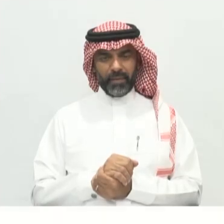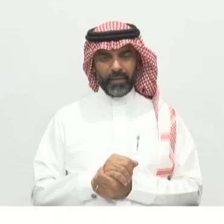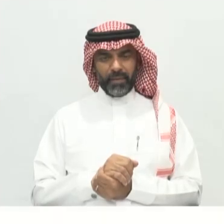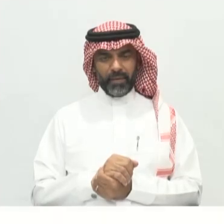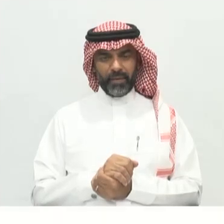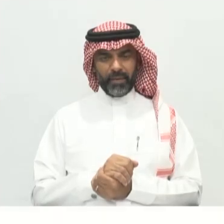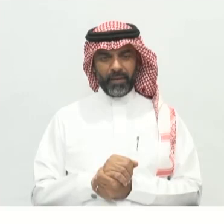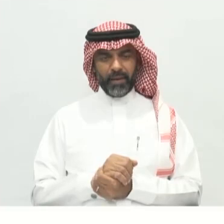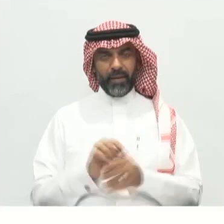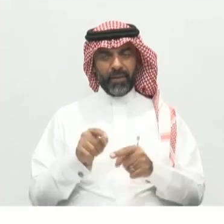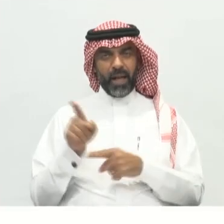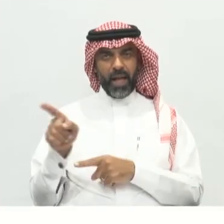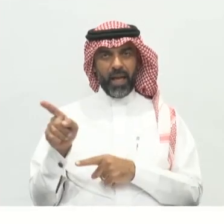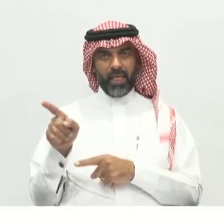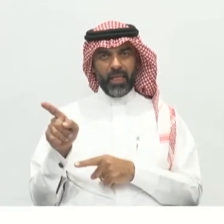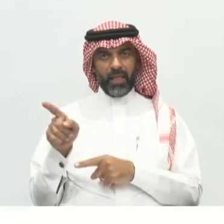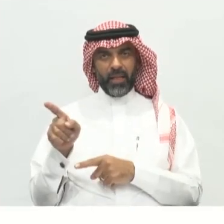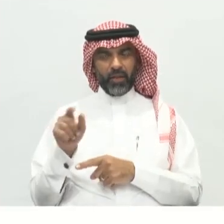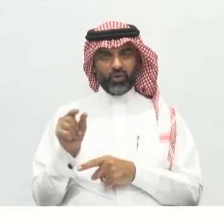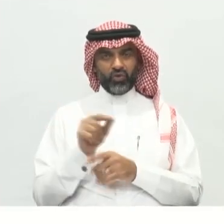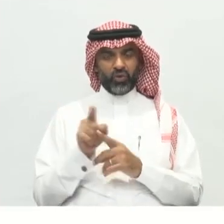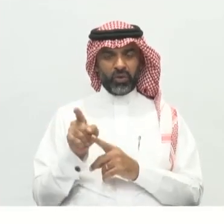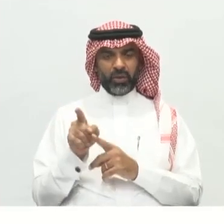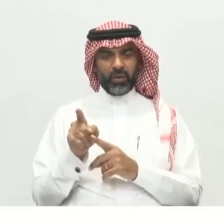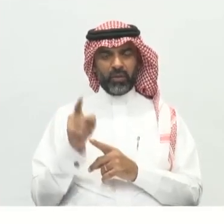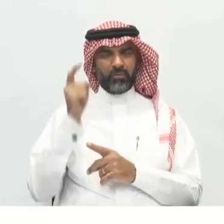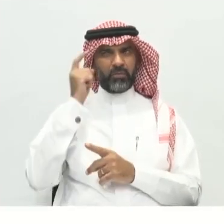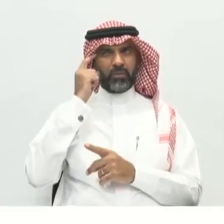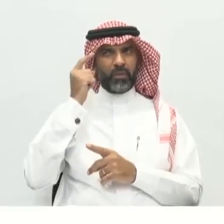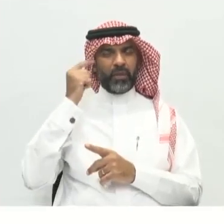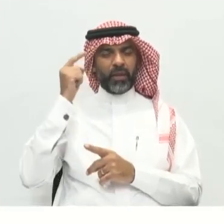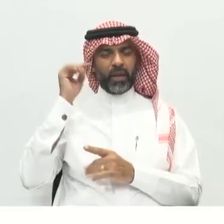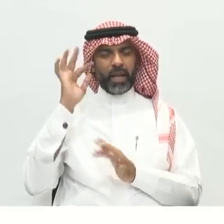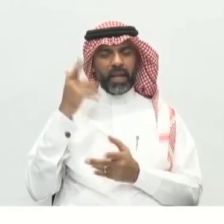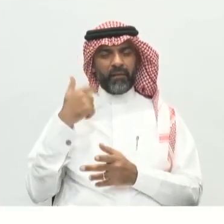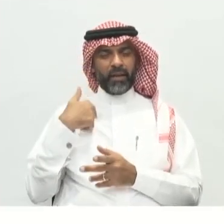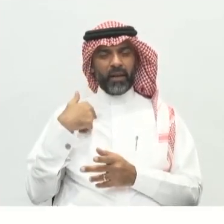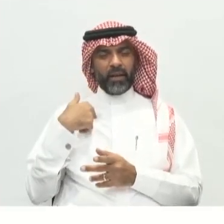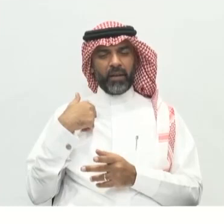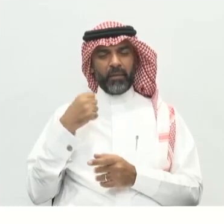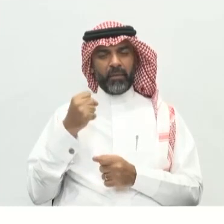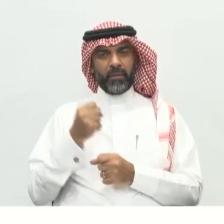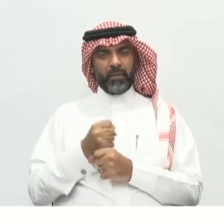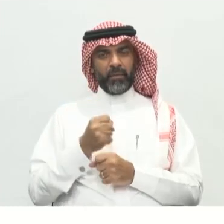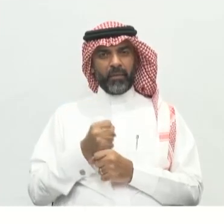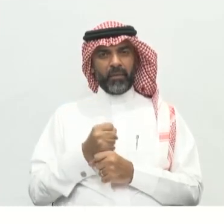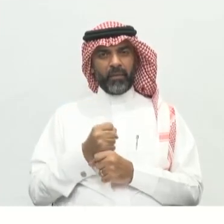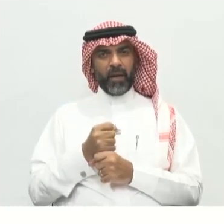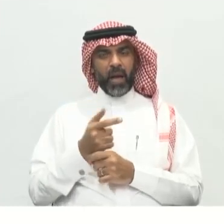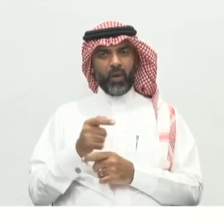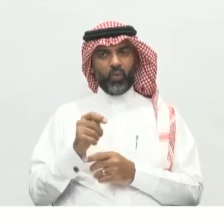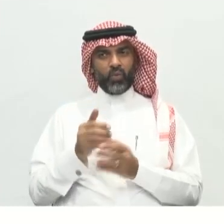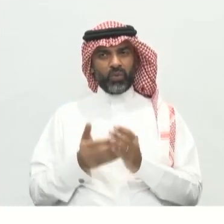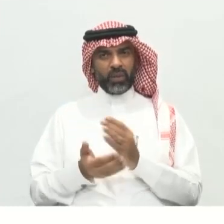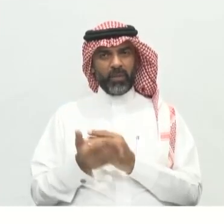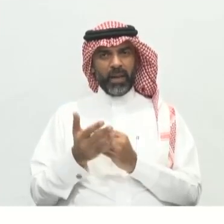والزمن في هذا او في هذه الجزء ايضا نتذكر كيف اننا سنقوم هنا باستخدام او طباعه